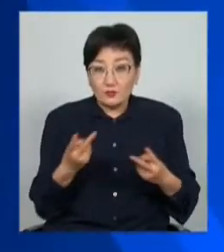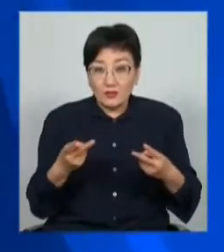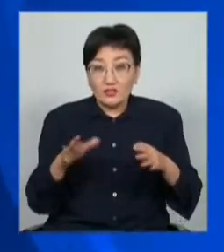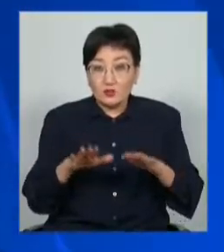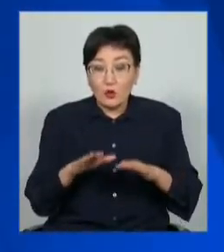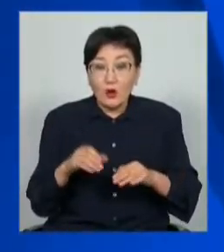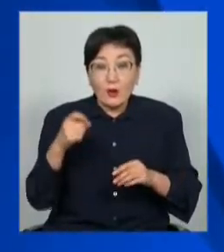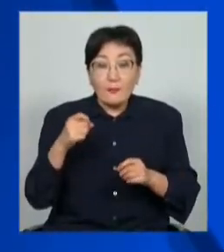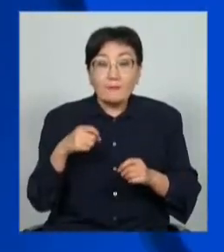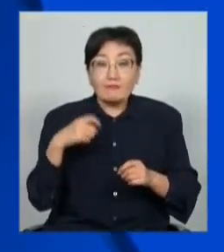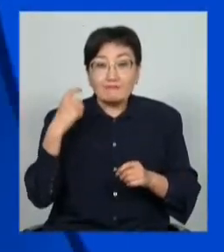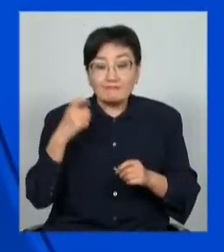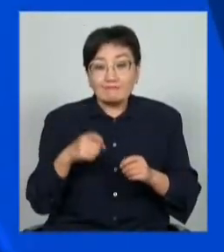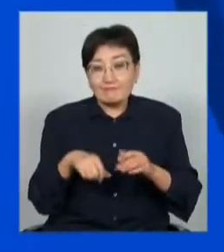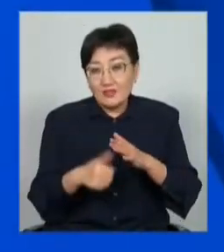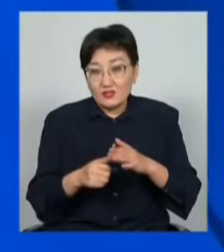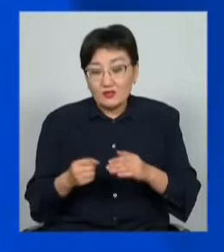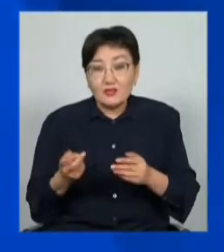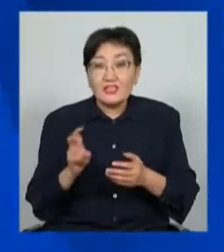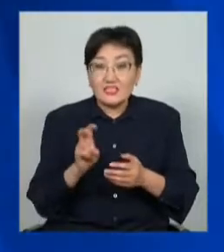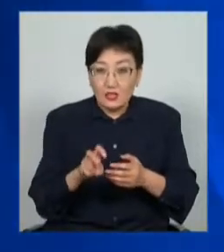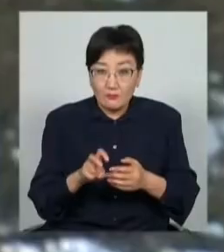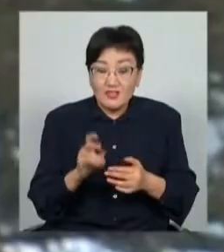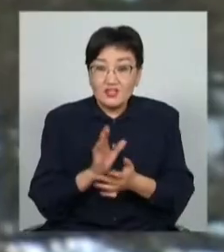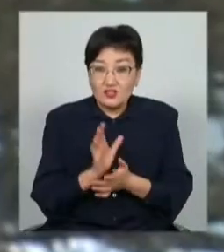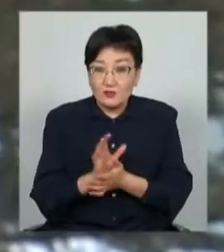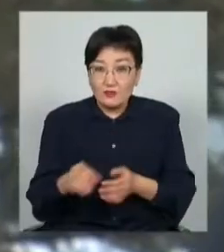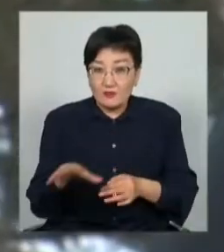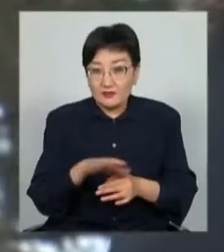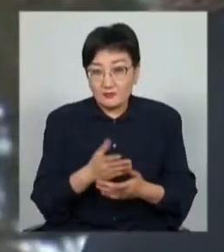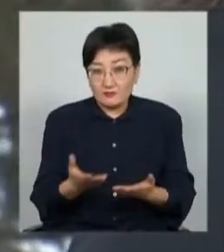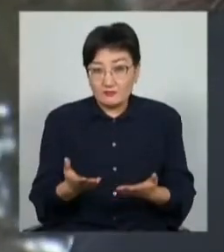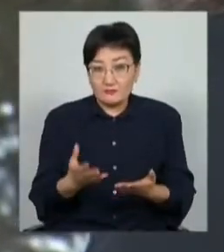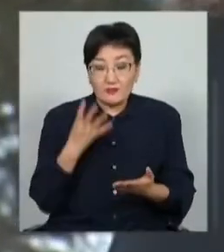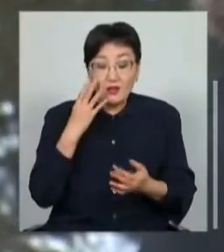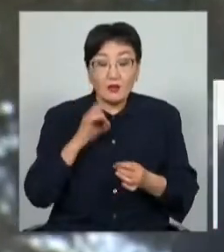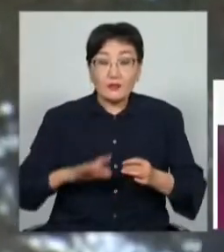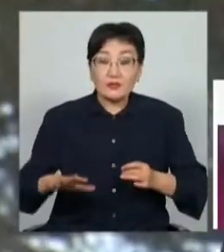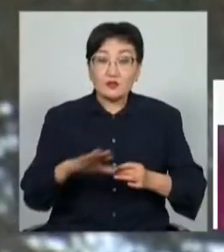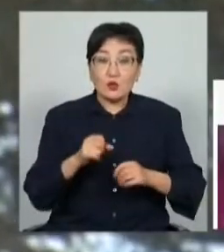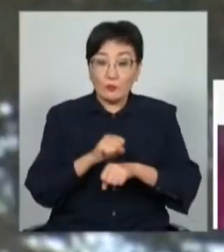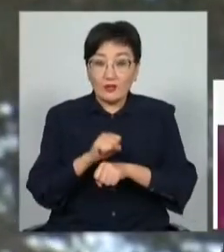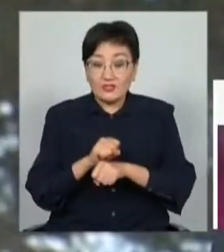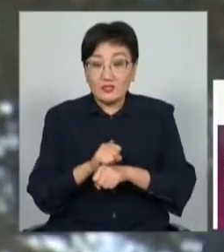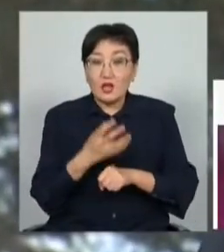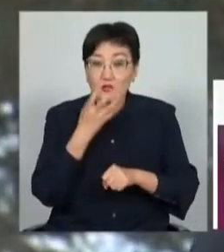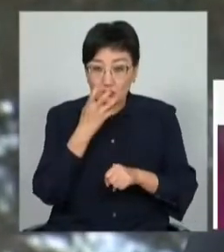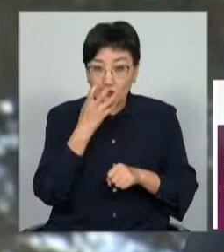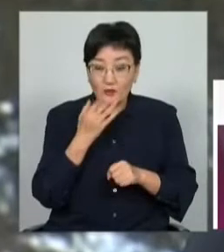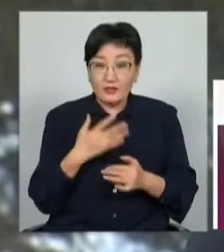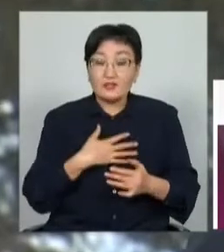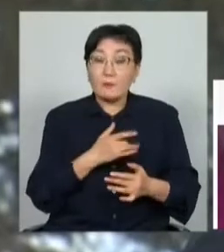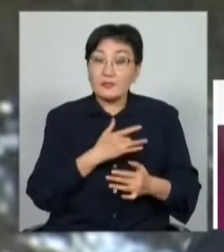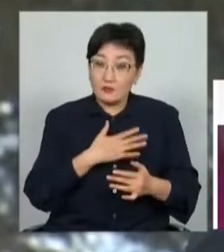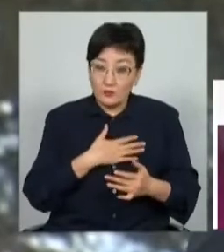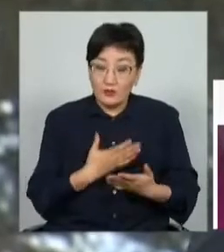орындарға маскүнемдер емін еркін кіріп шығып ластап кетеді дейді. Алматы ауданы аялдамаларына біздің баланс қазір. Ол